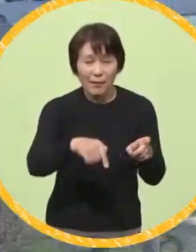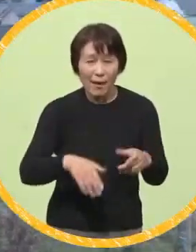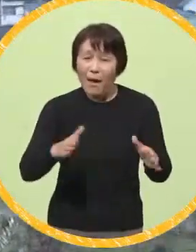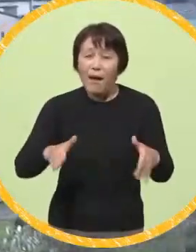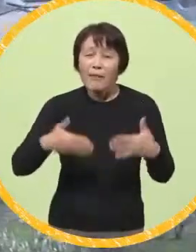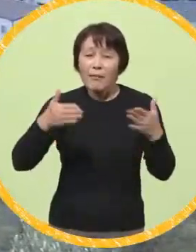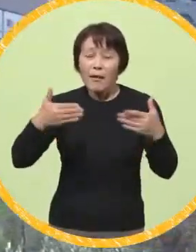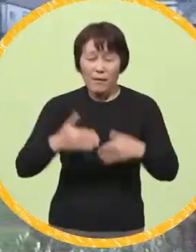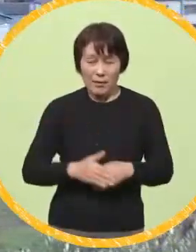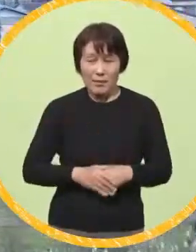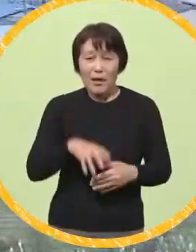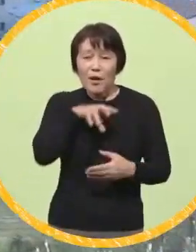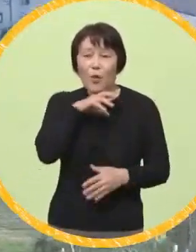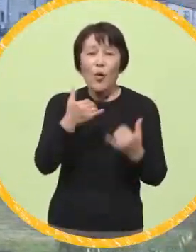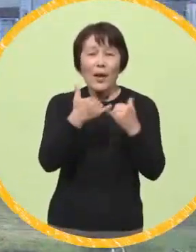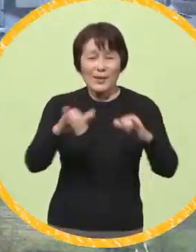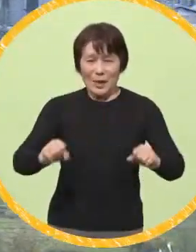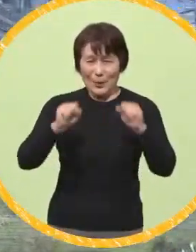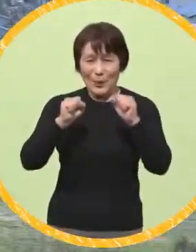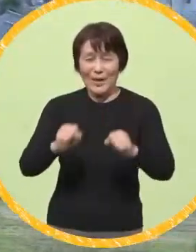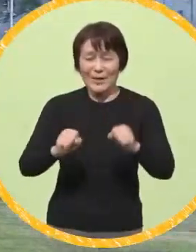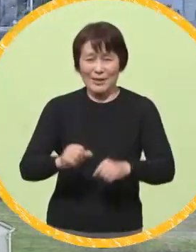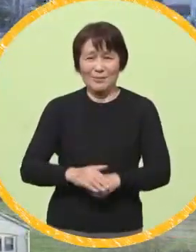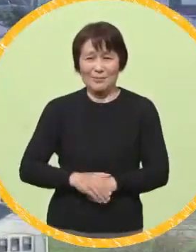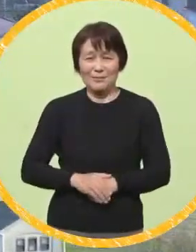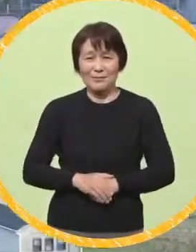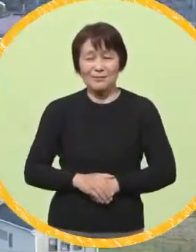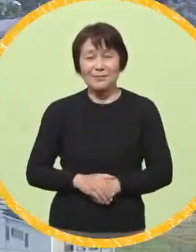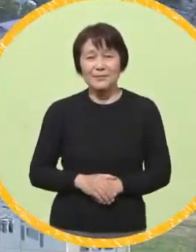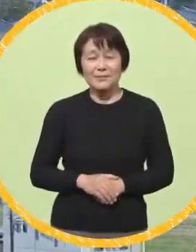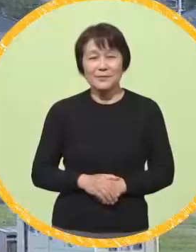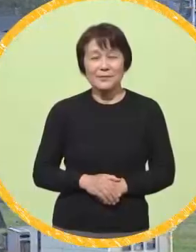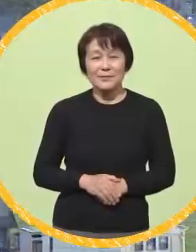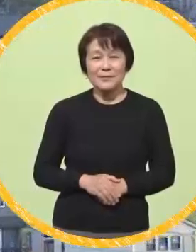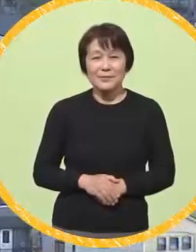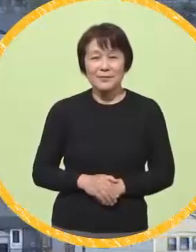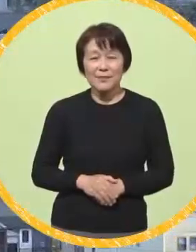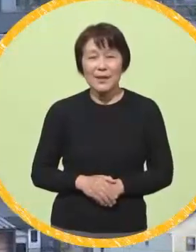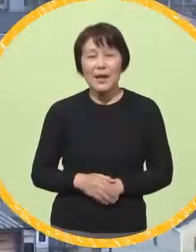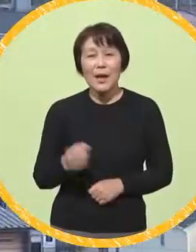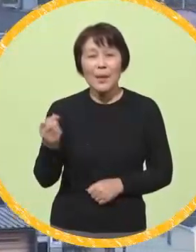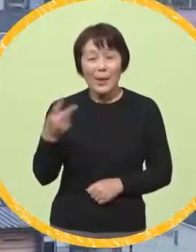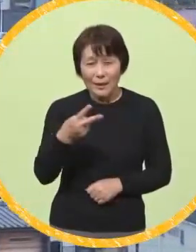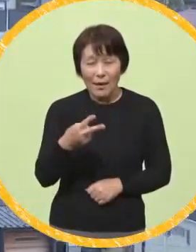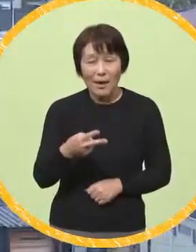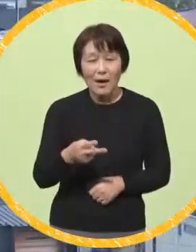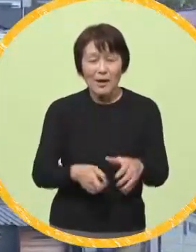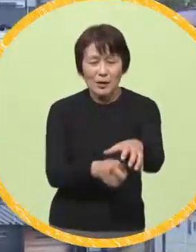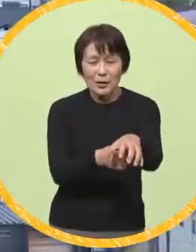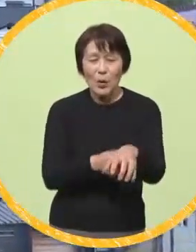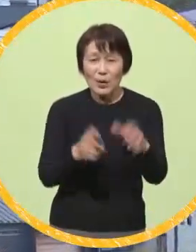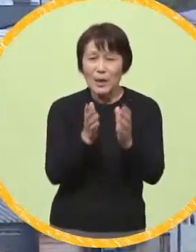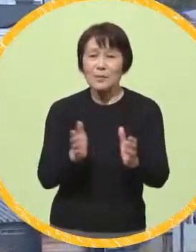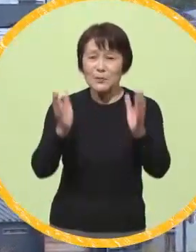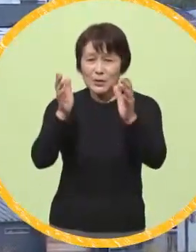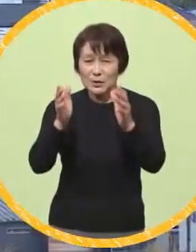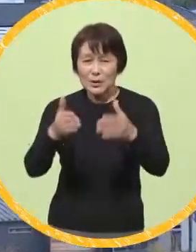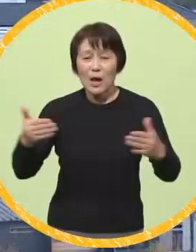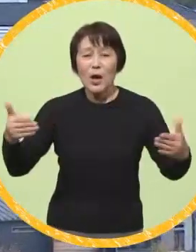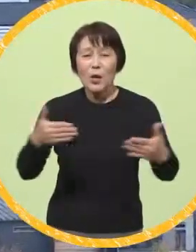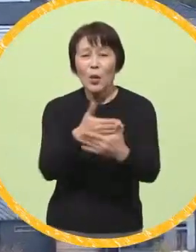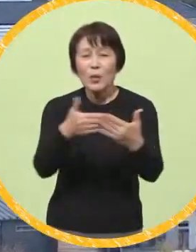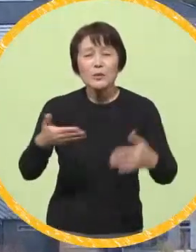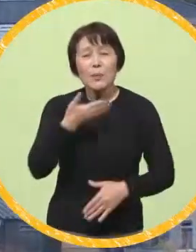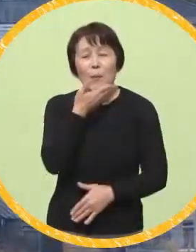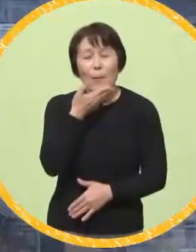高齢者が多く住む長寿の里としても知られています。また新鮮な農産物や交通網の充実